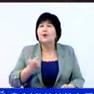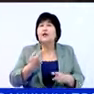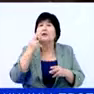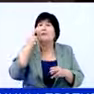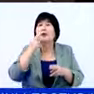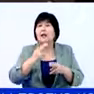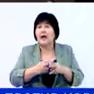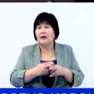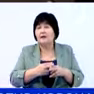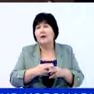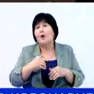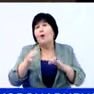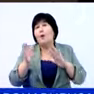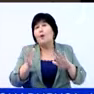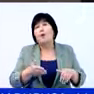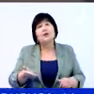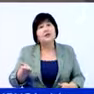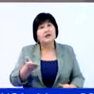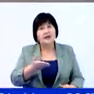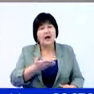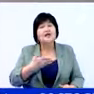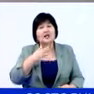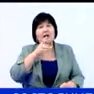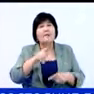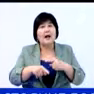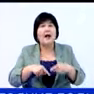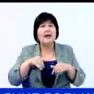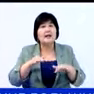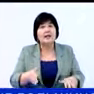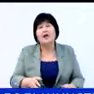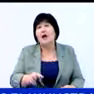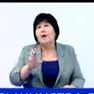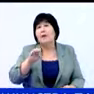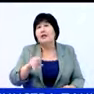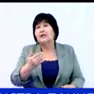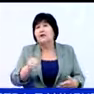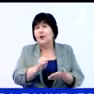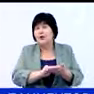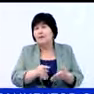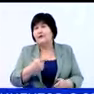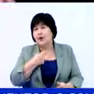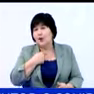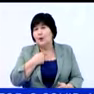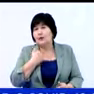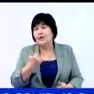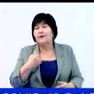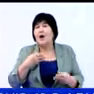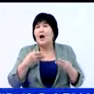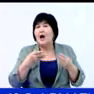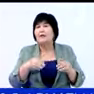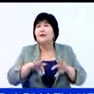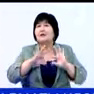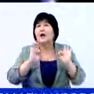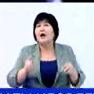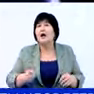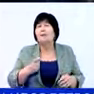брат, уходит наше поколение. Батыр, его неповторимый голос, его обаяние,